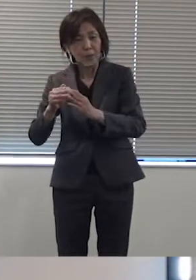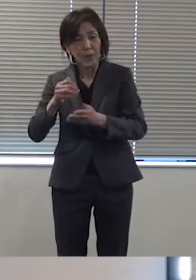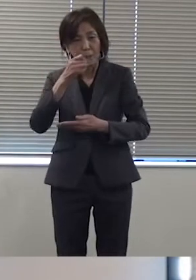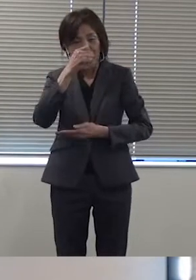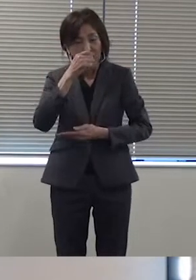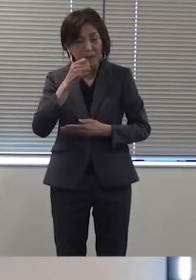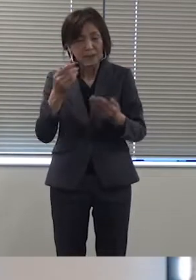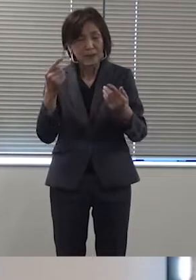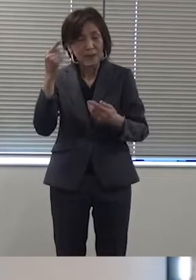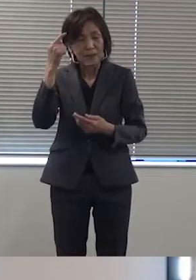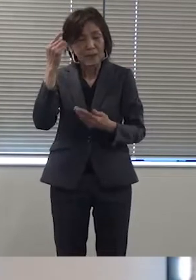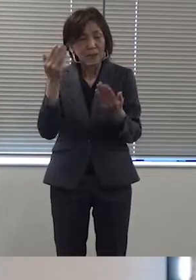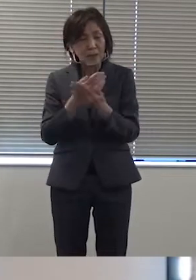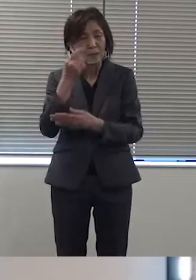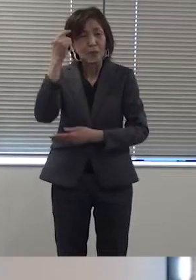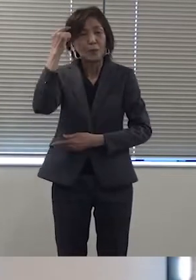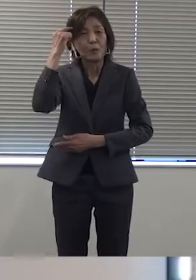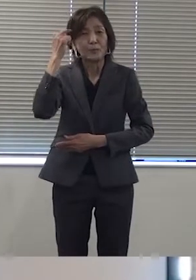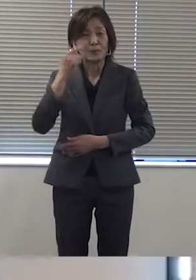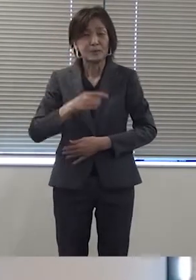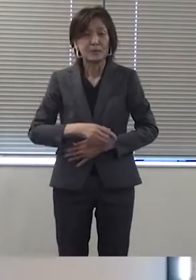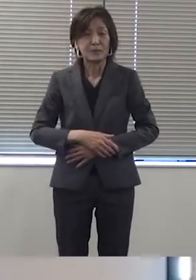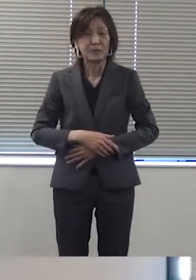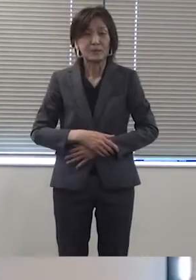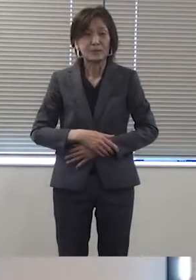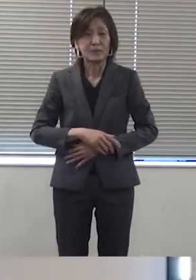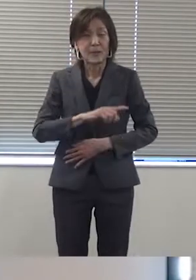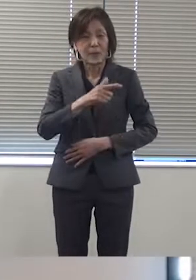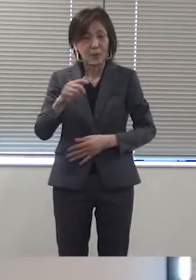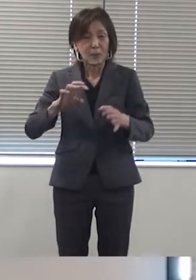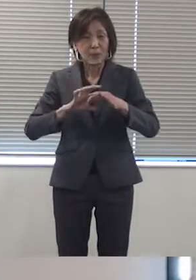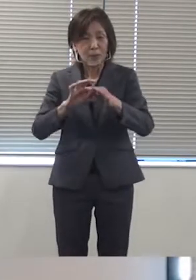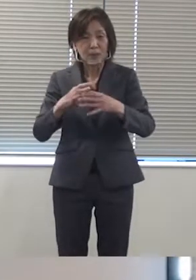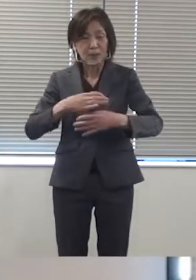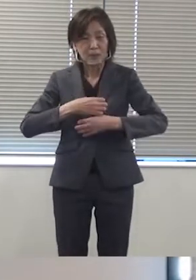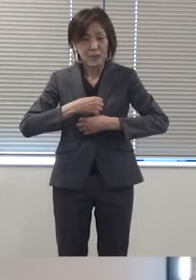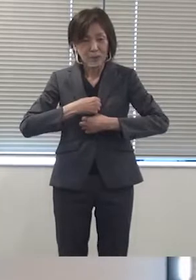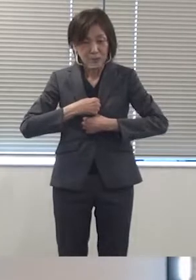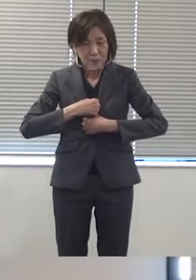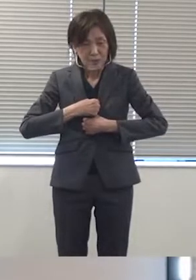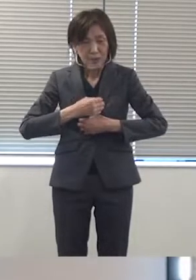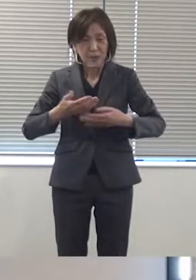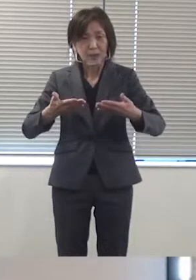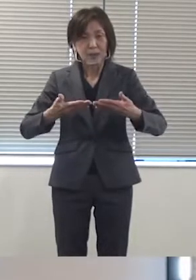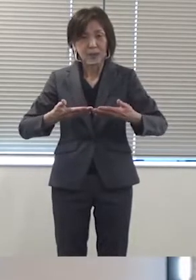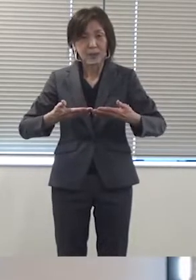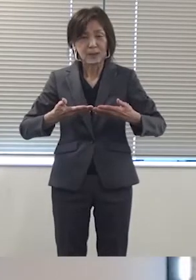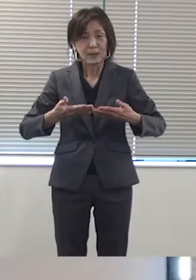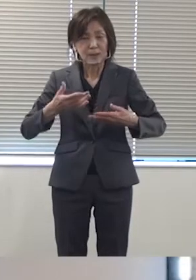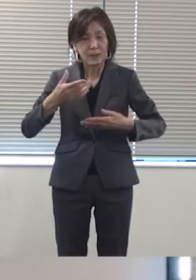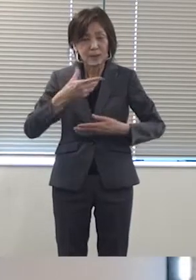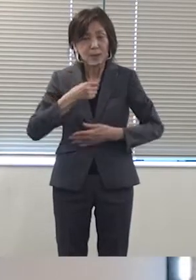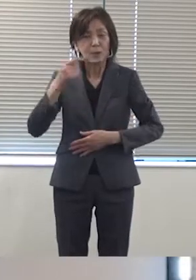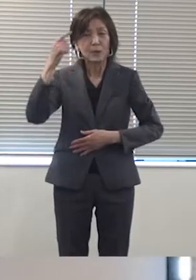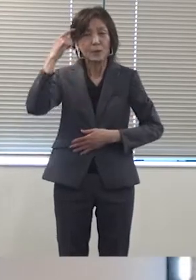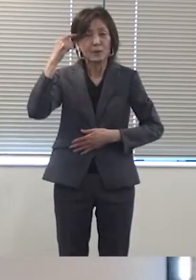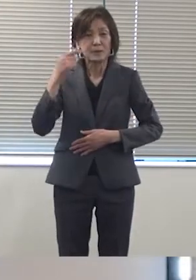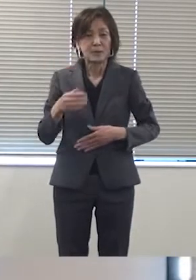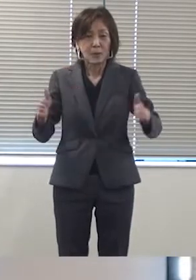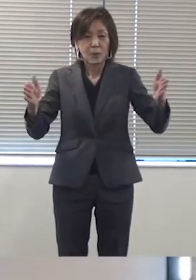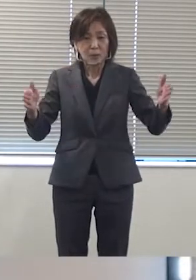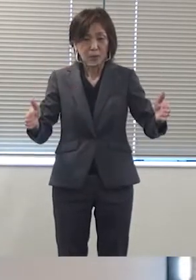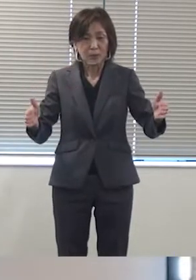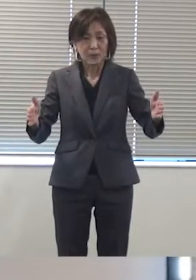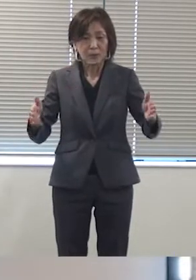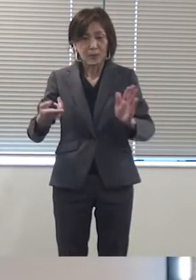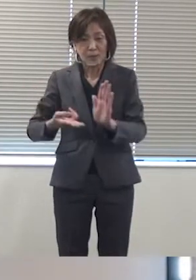いろんな関係ではちょっとお気をつけいただいてたと思います。多分、 この期間中、市内の旅館ホテルも取れないので、ちょっと